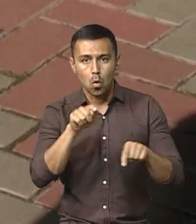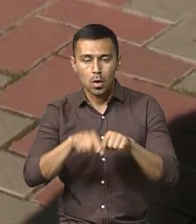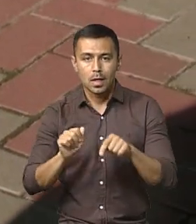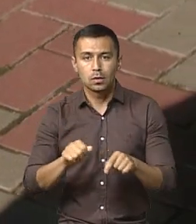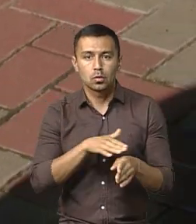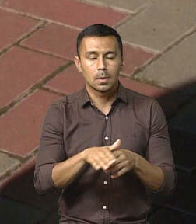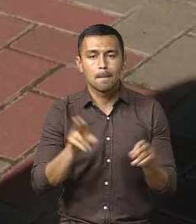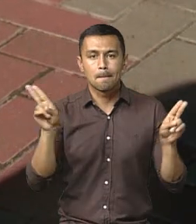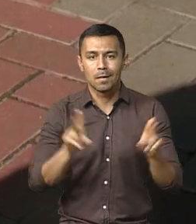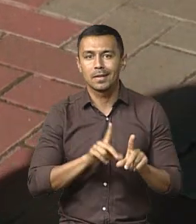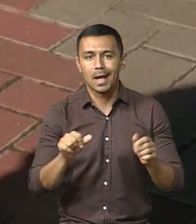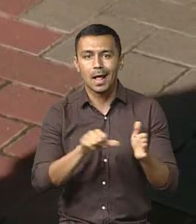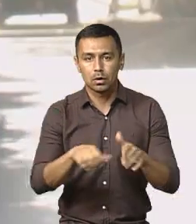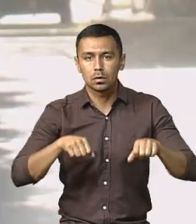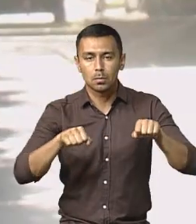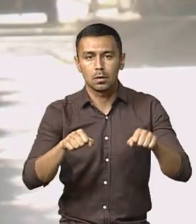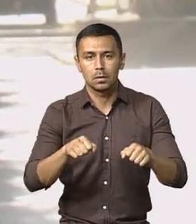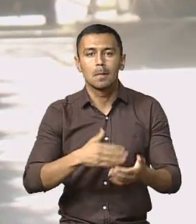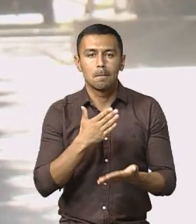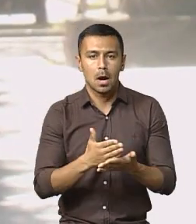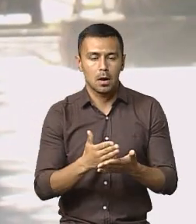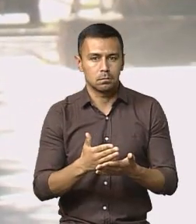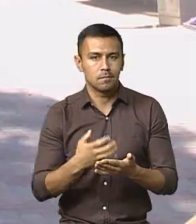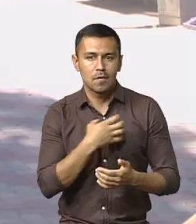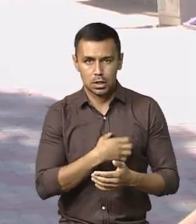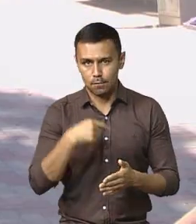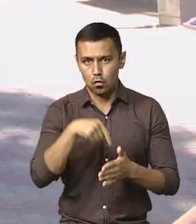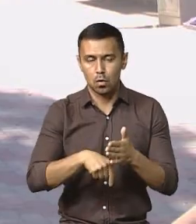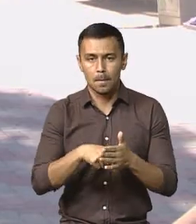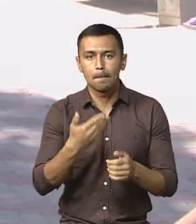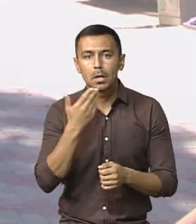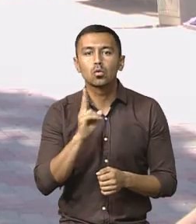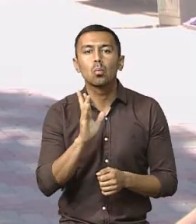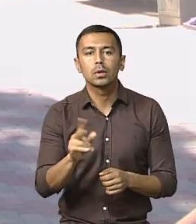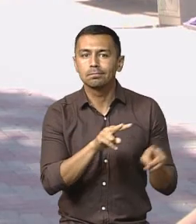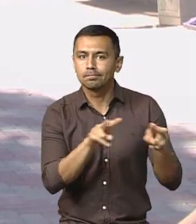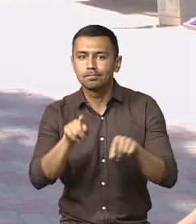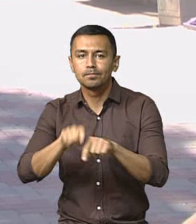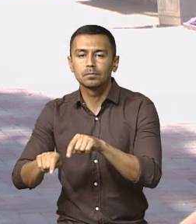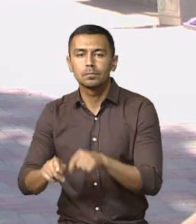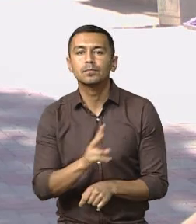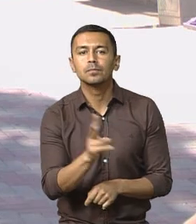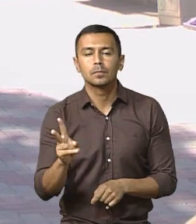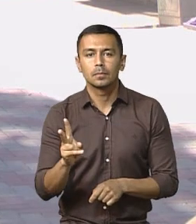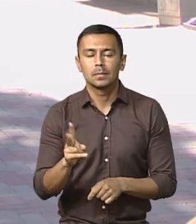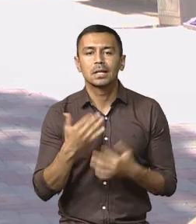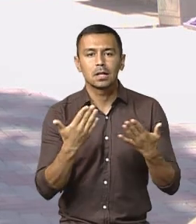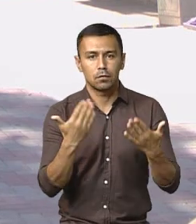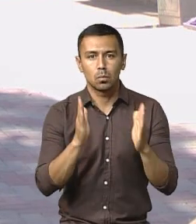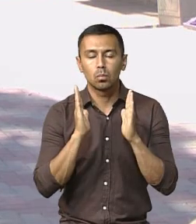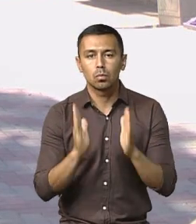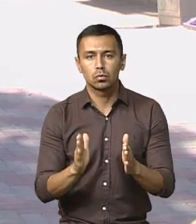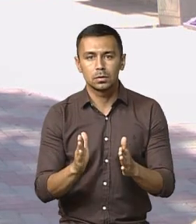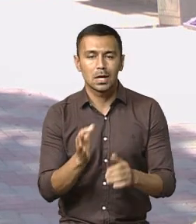дотриманням правил їзди на електросамокаті відіграє тут не останню роль. Питання, хто за ними буде слідкувати. Власне, наскільки вони